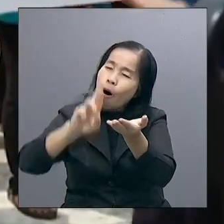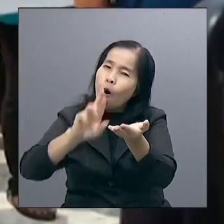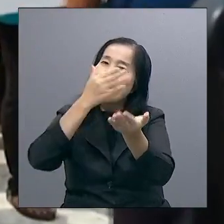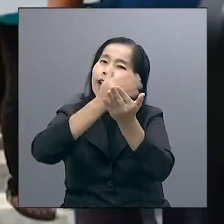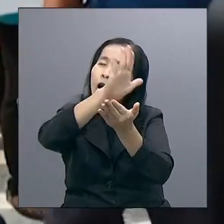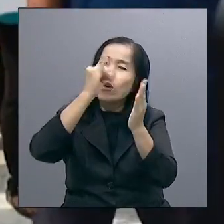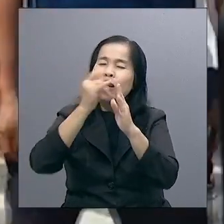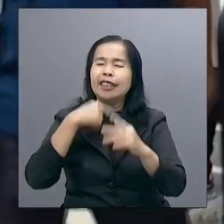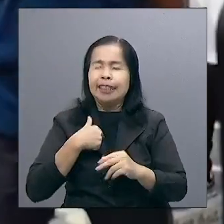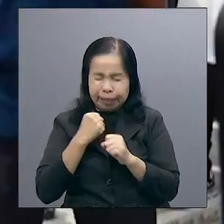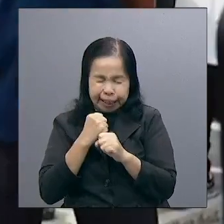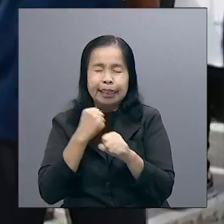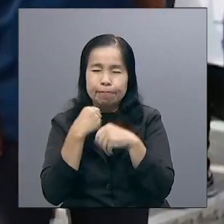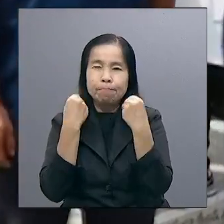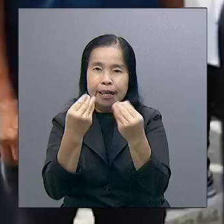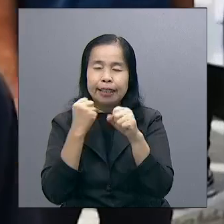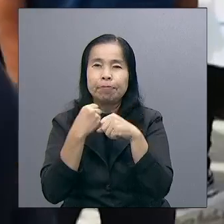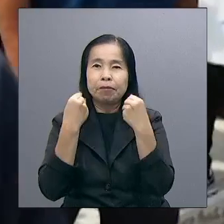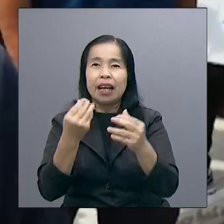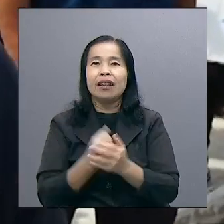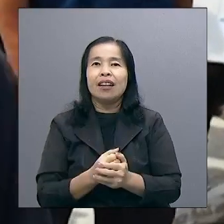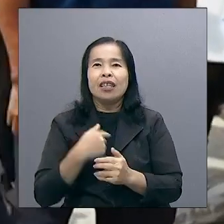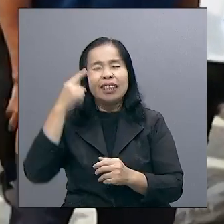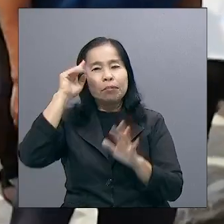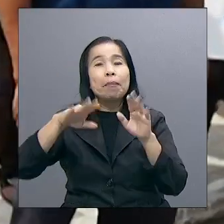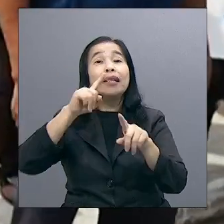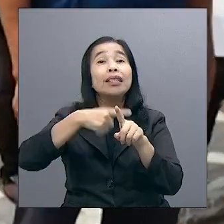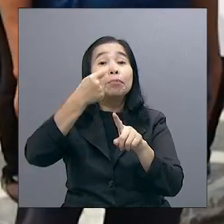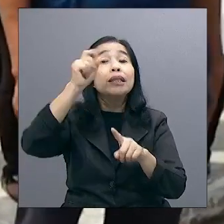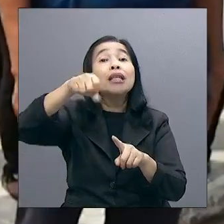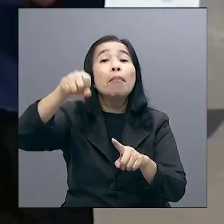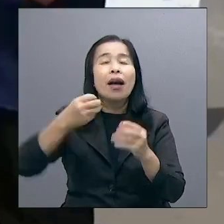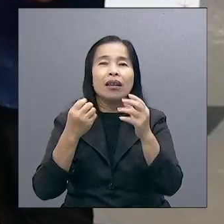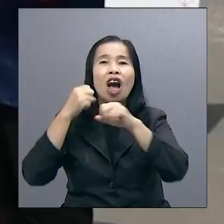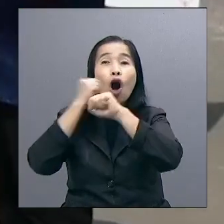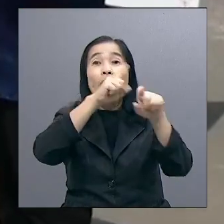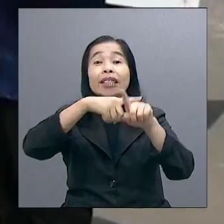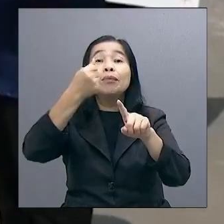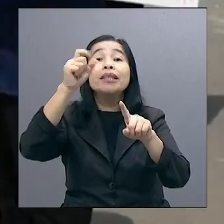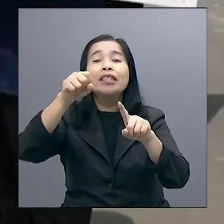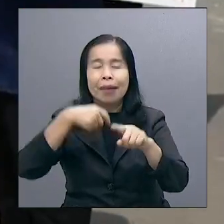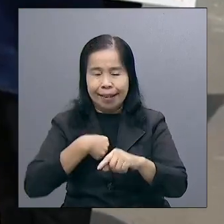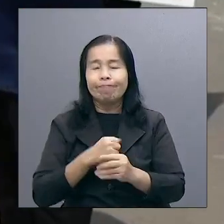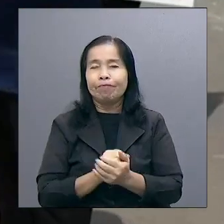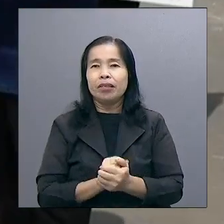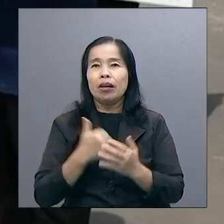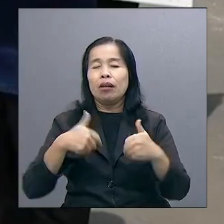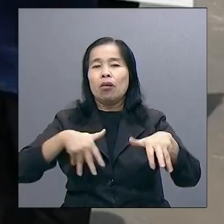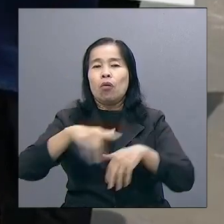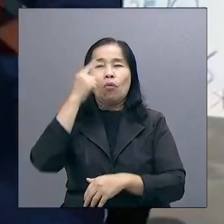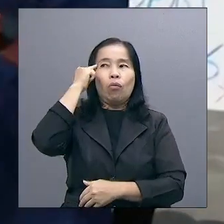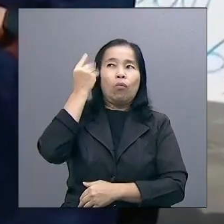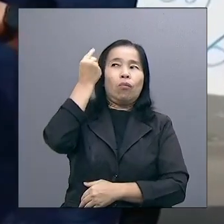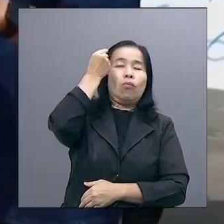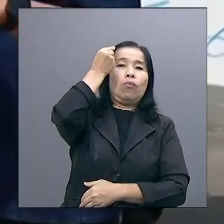จะพยายามใหทันนะครับนาหิบออยน่จะพศจกาเนอะก็จะประยามใหทันคือตอนนี้ชาวบานทกังวลนะคะงบกลางอย่